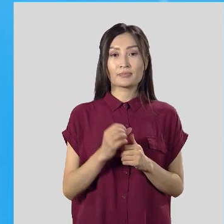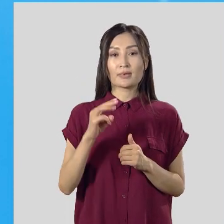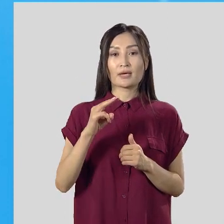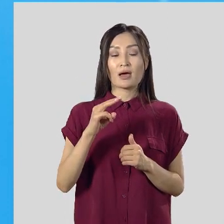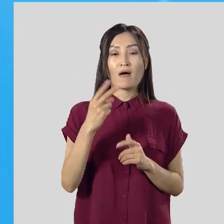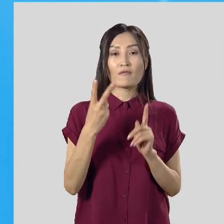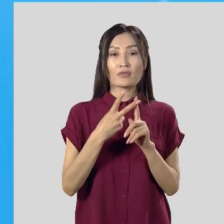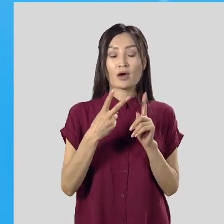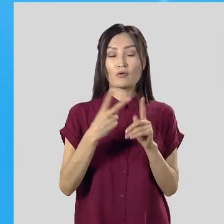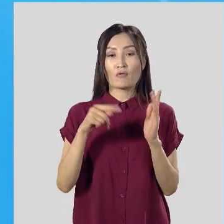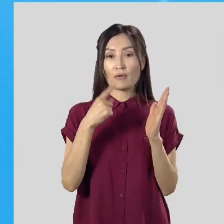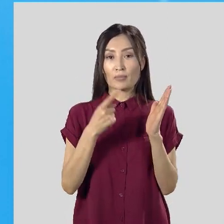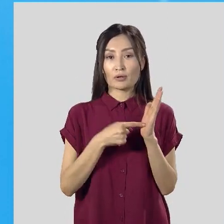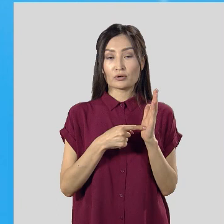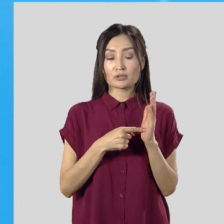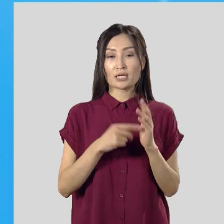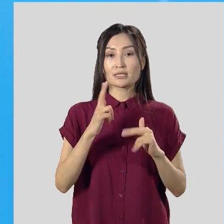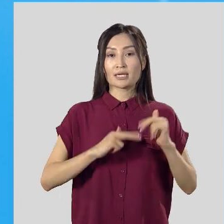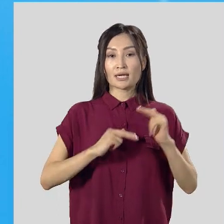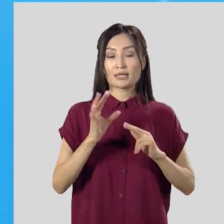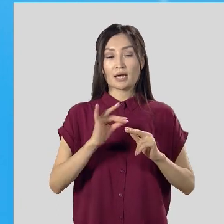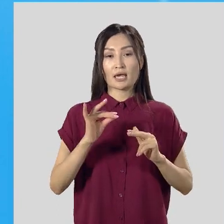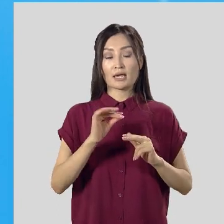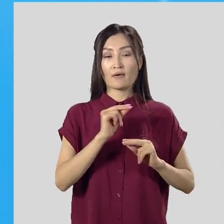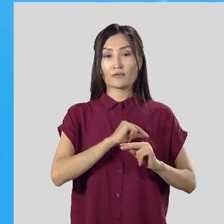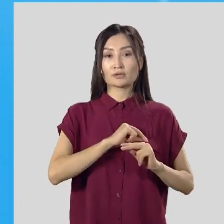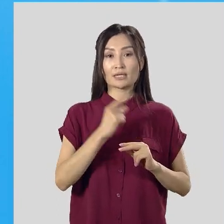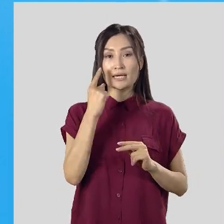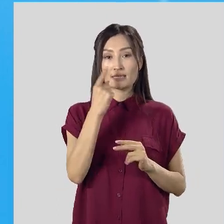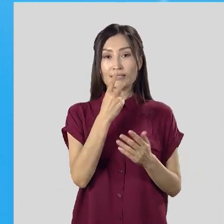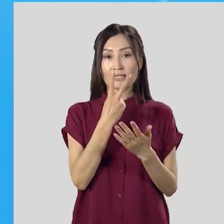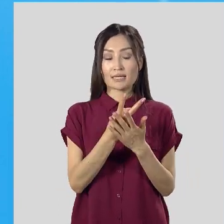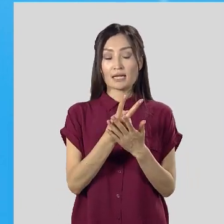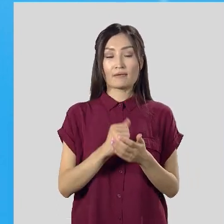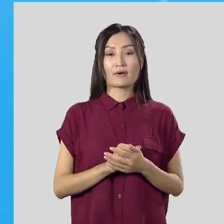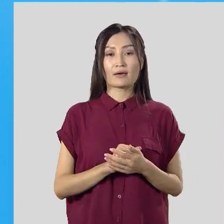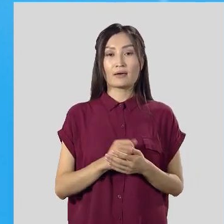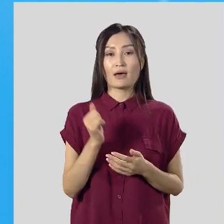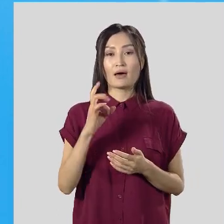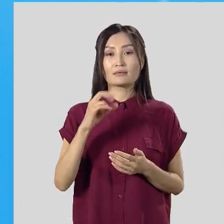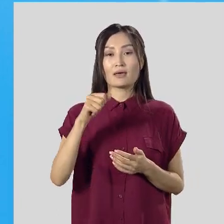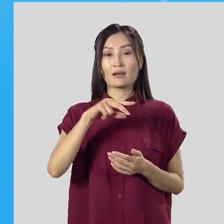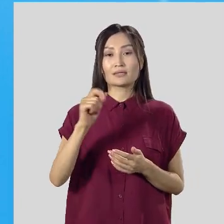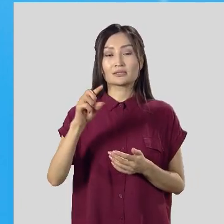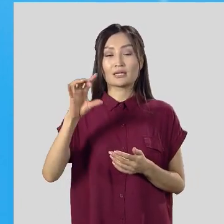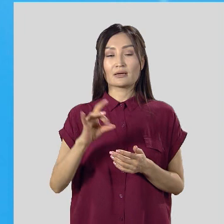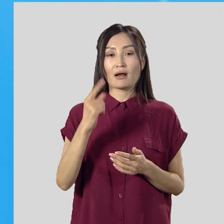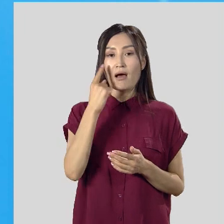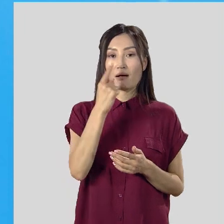Тезисы второго вопроса – строение и функции зрительного анализатора. Глаза